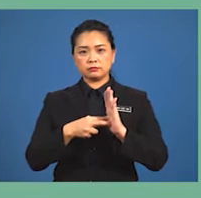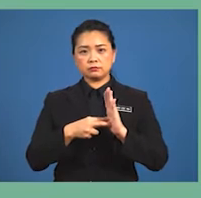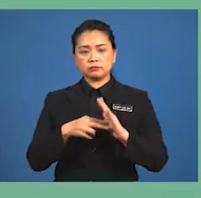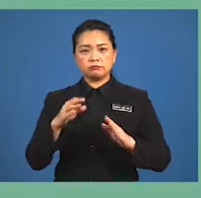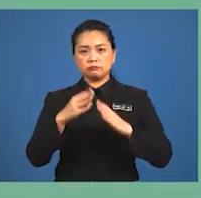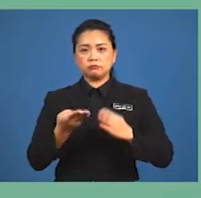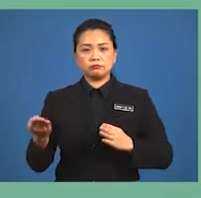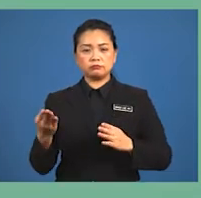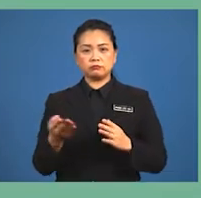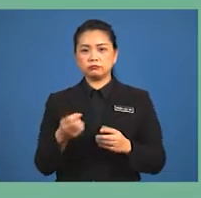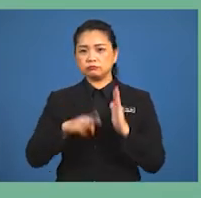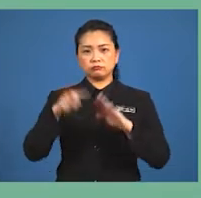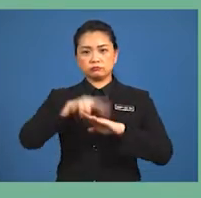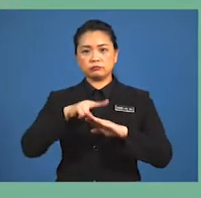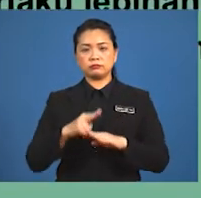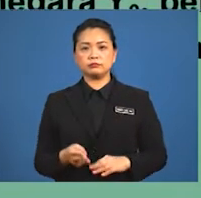firma meningkat.